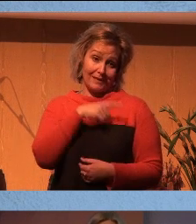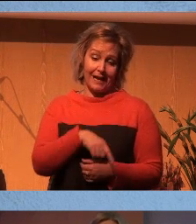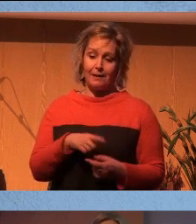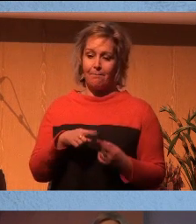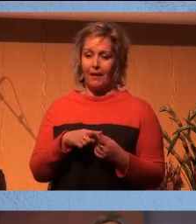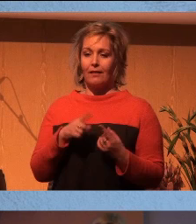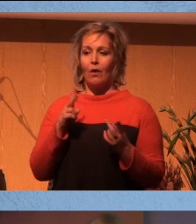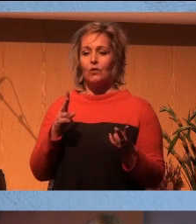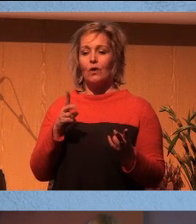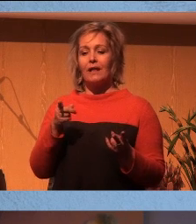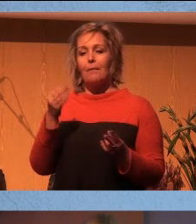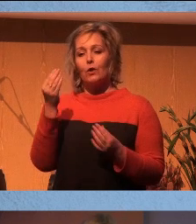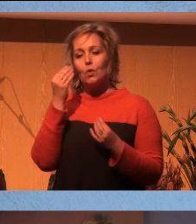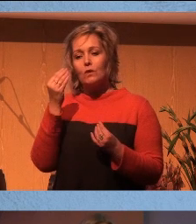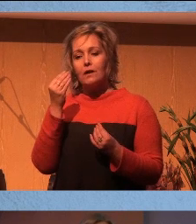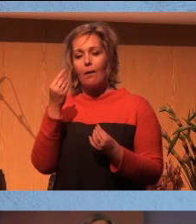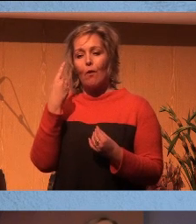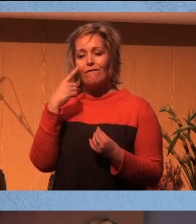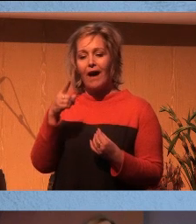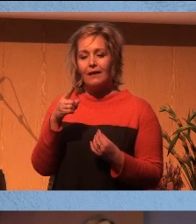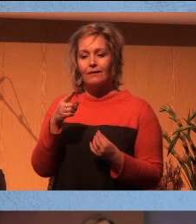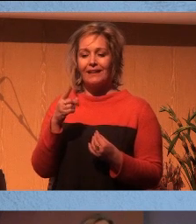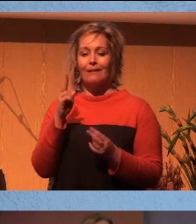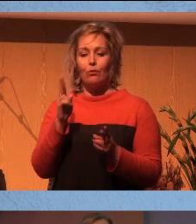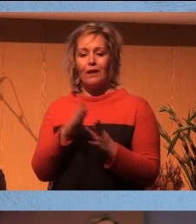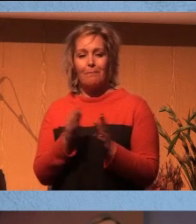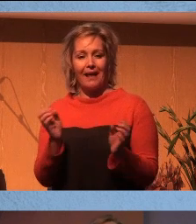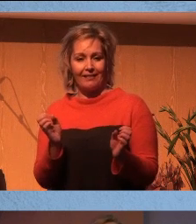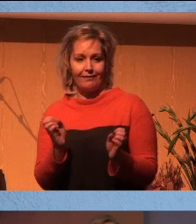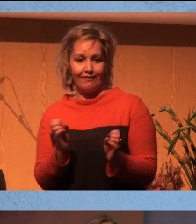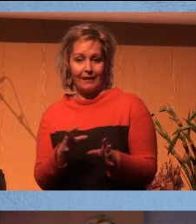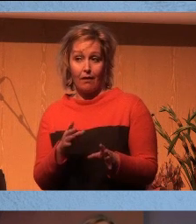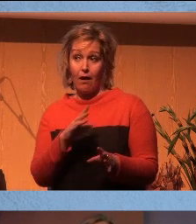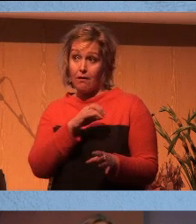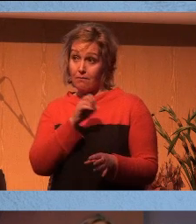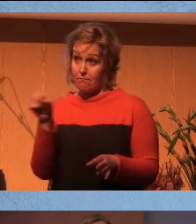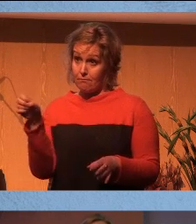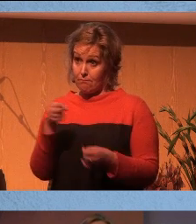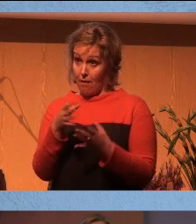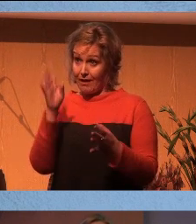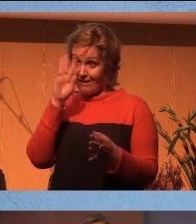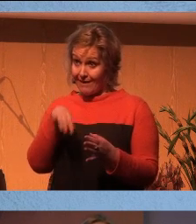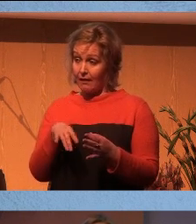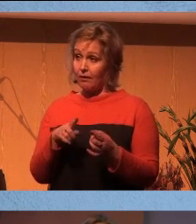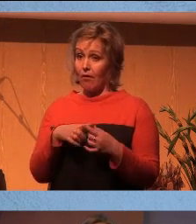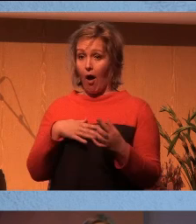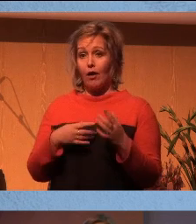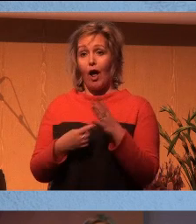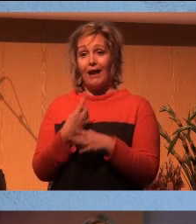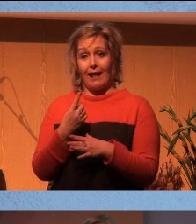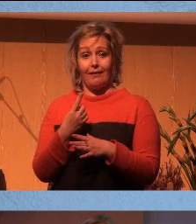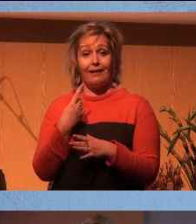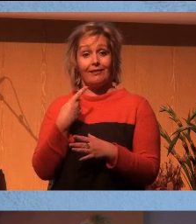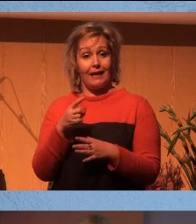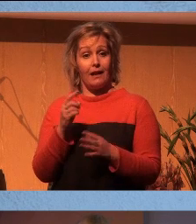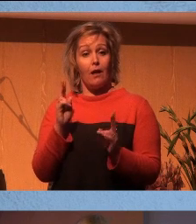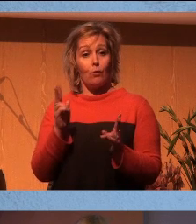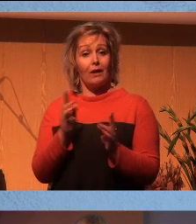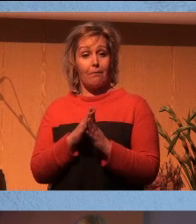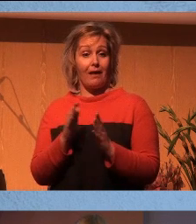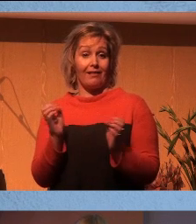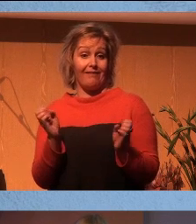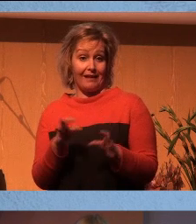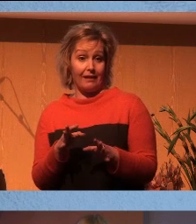Det dessuten behov om kunnskap om ferdigheter i brukermedvirkning. Mange jo ikke klar over at de har anledning til brukermedvirkning i møte med